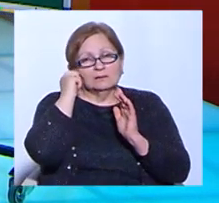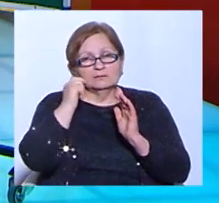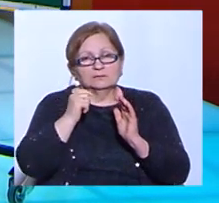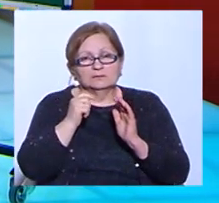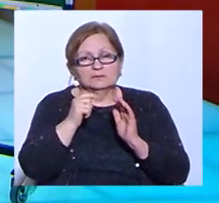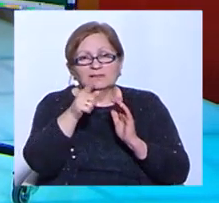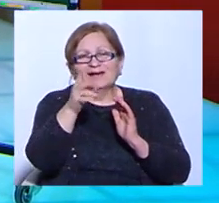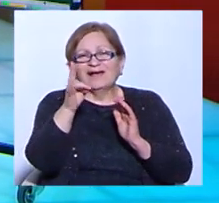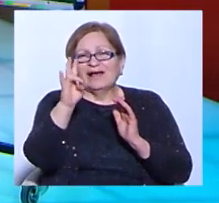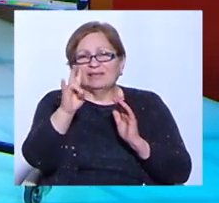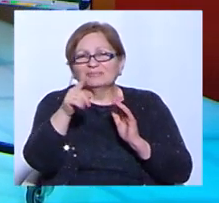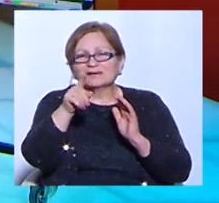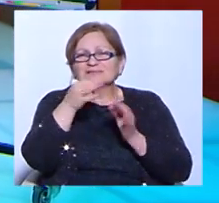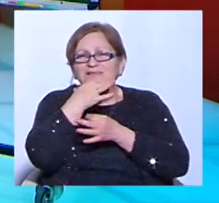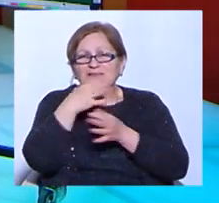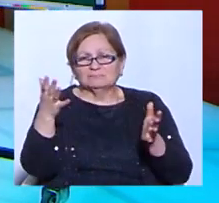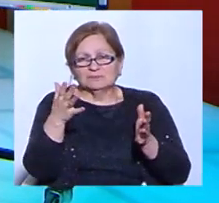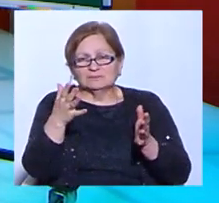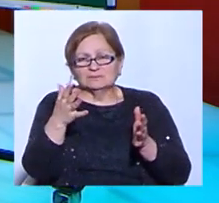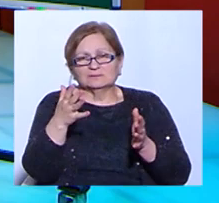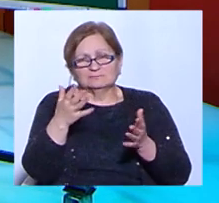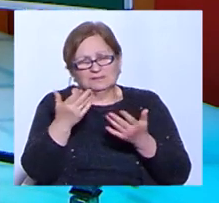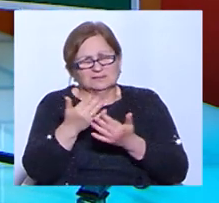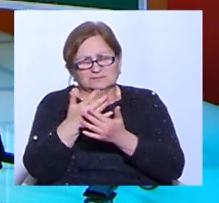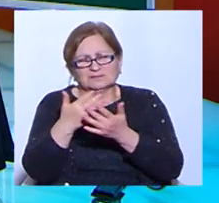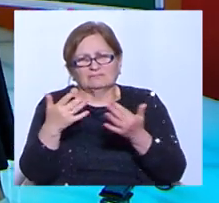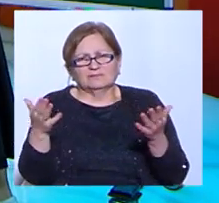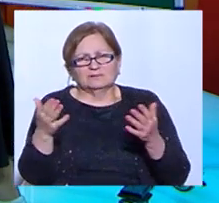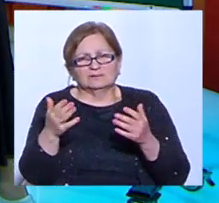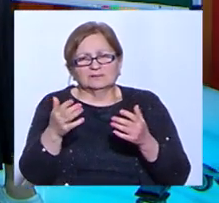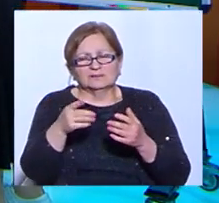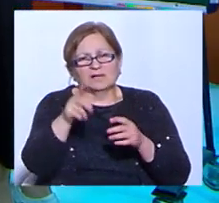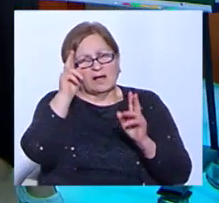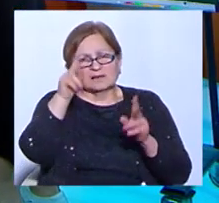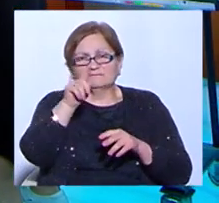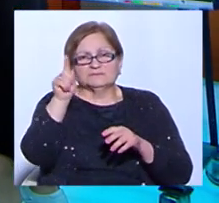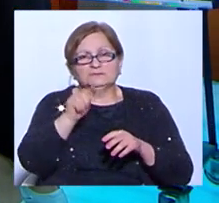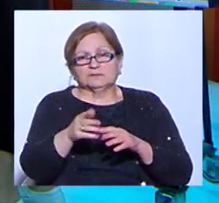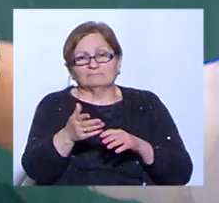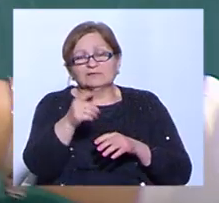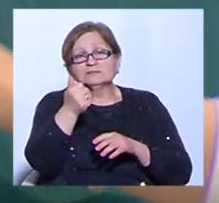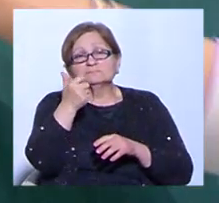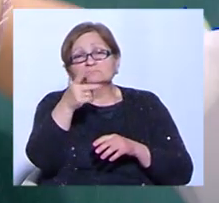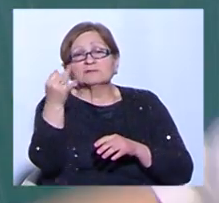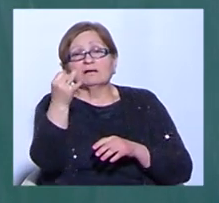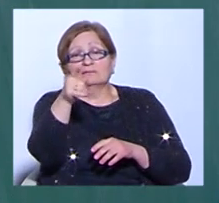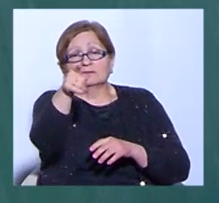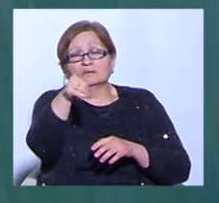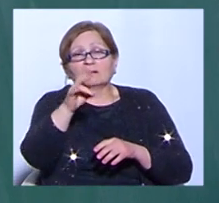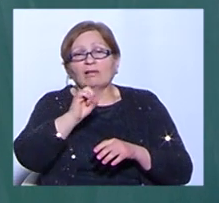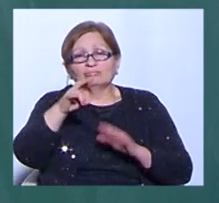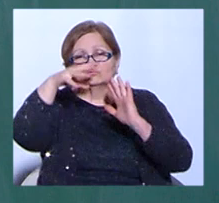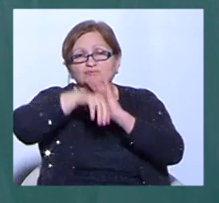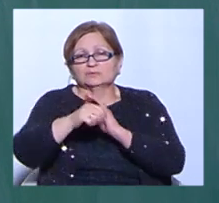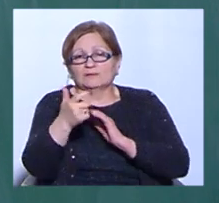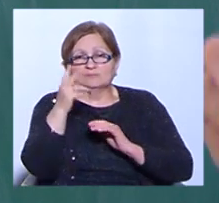არის ნებისმიერი ნატურალური რიცხვი. თუ იქნება n-ი, მაშინ იქნება არ ვიცით რამდენი. ხო, აი ხედავთ, რომ არ ვიცით რამდენი